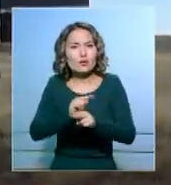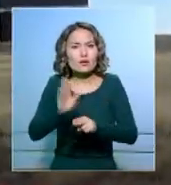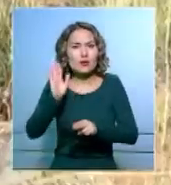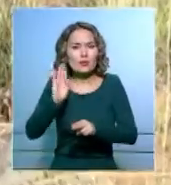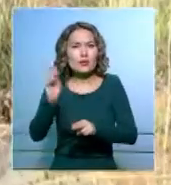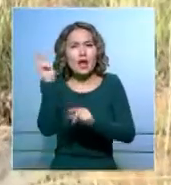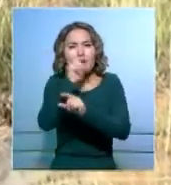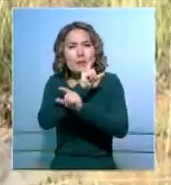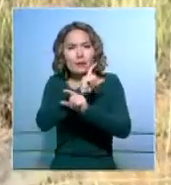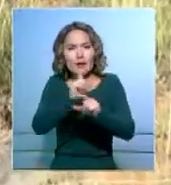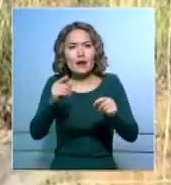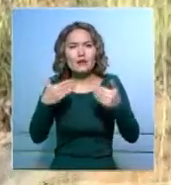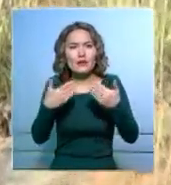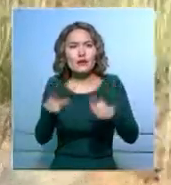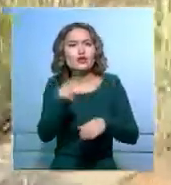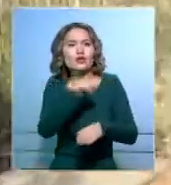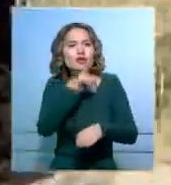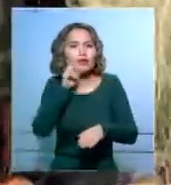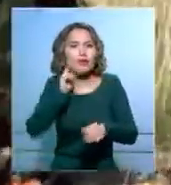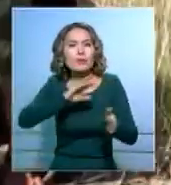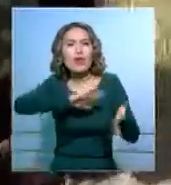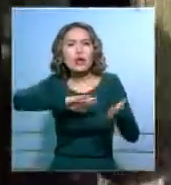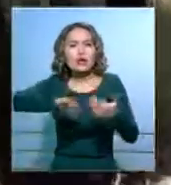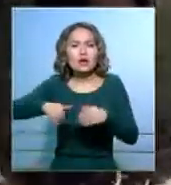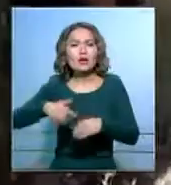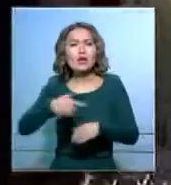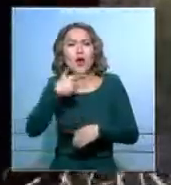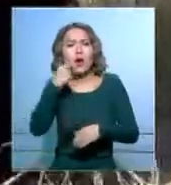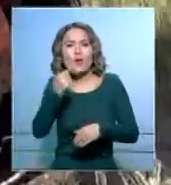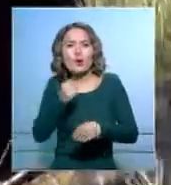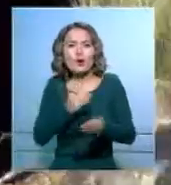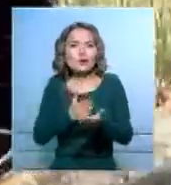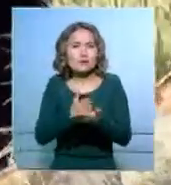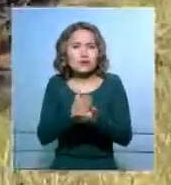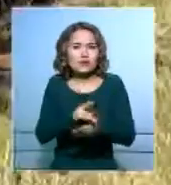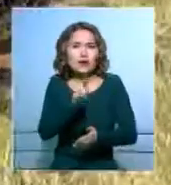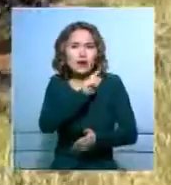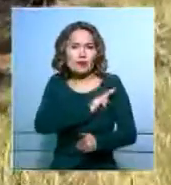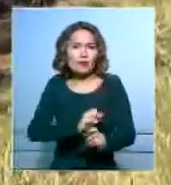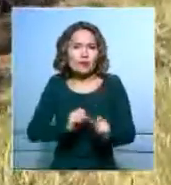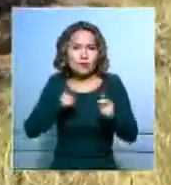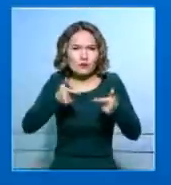Ал осы мектепті тәмамдаған жастар кейін осы қорғаныс саласында қызмет ете алады.